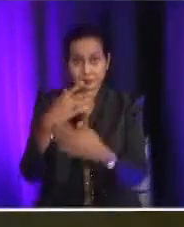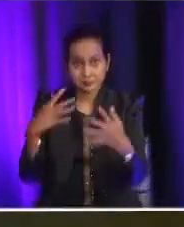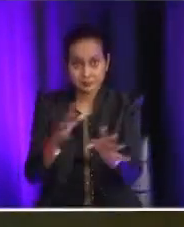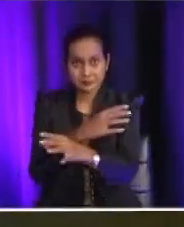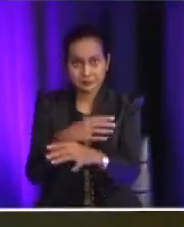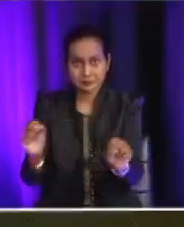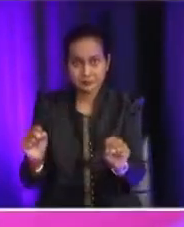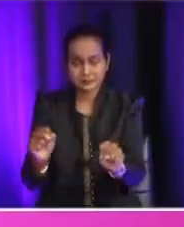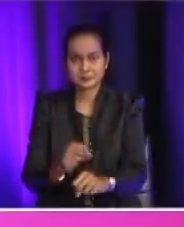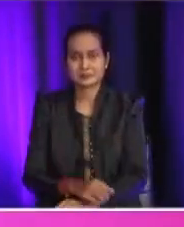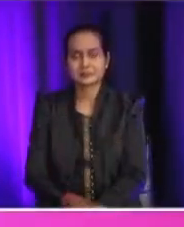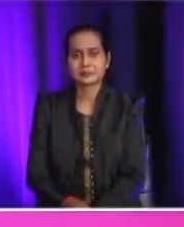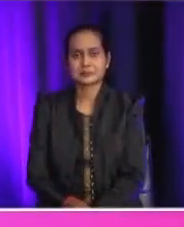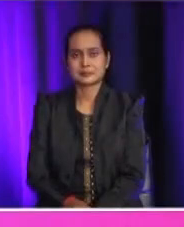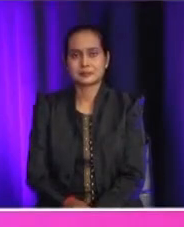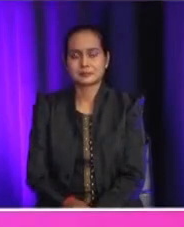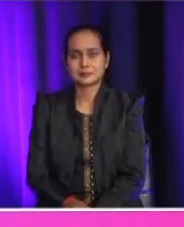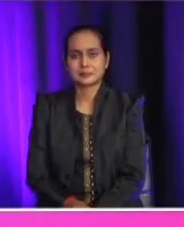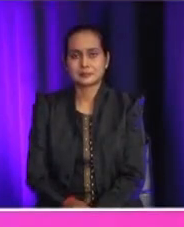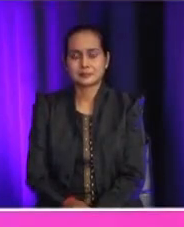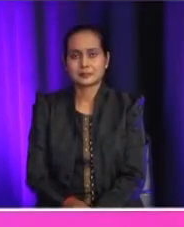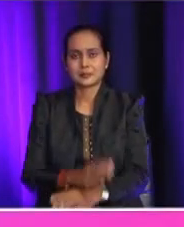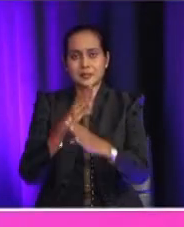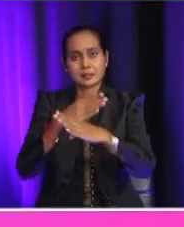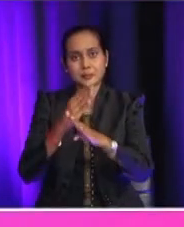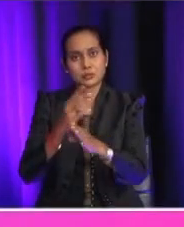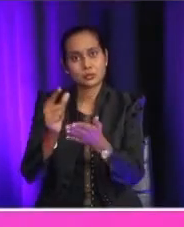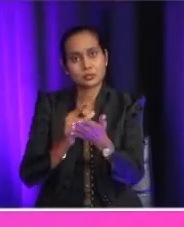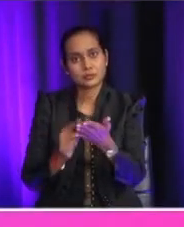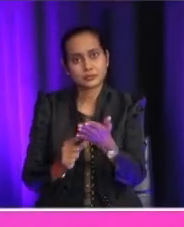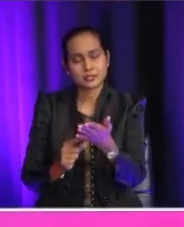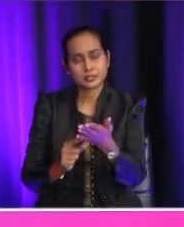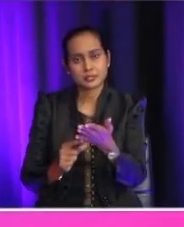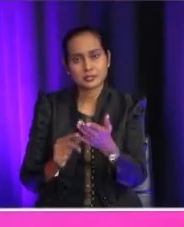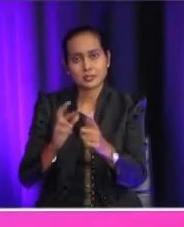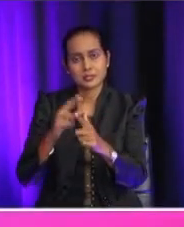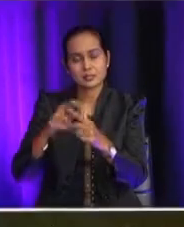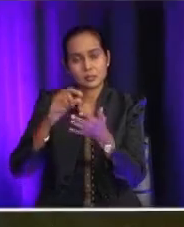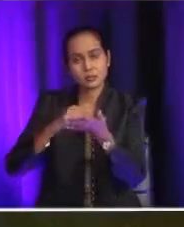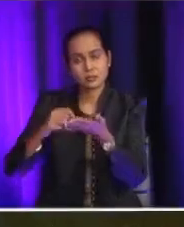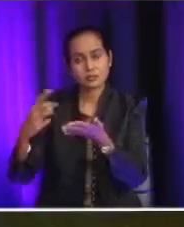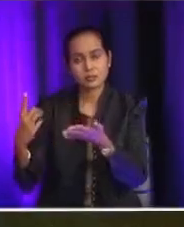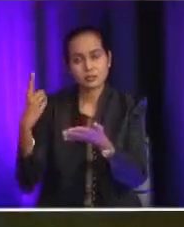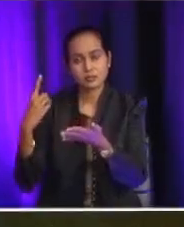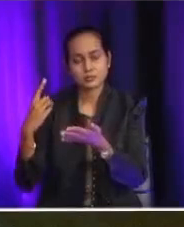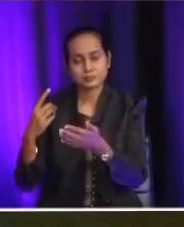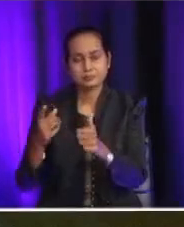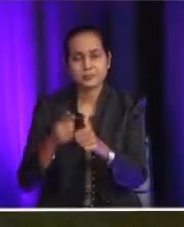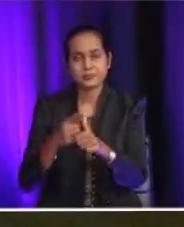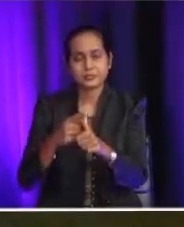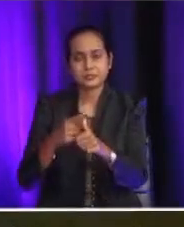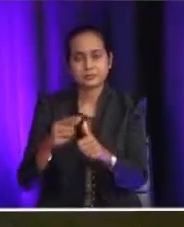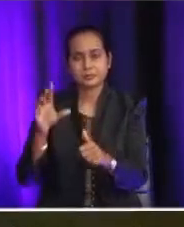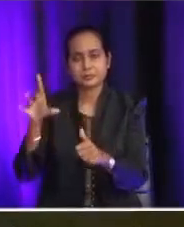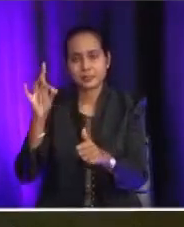siap ke belum? Okey, kita nak pergi ke bentuk grafik terlebih dahulu ataupun bentuk penulisan dulu, Cikgu Zainab? Bentuk grafik dulu, boleh tunjuk